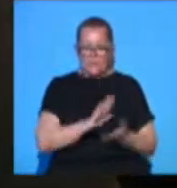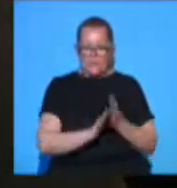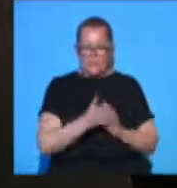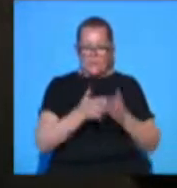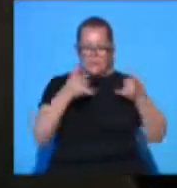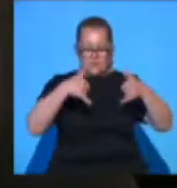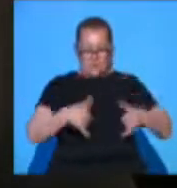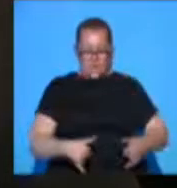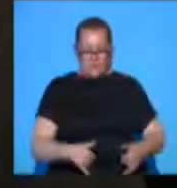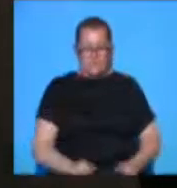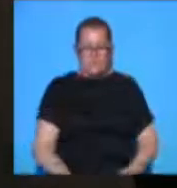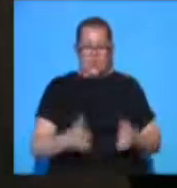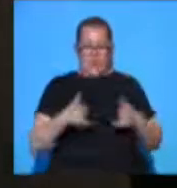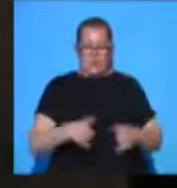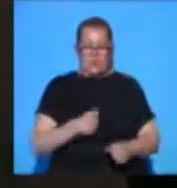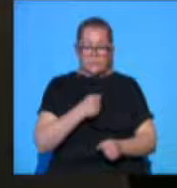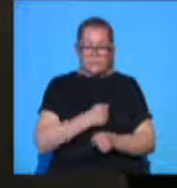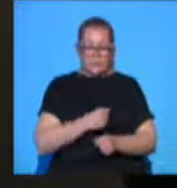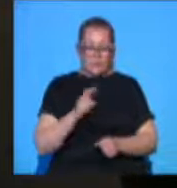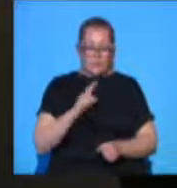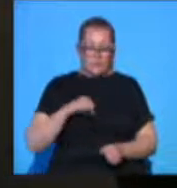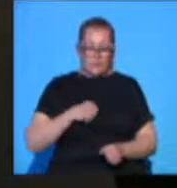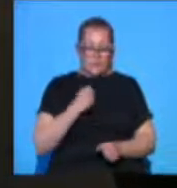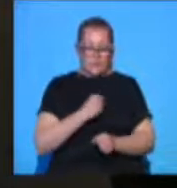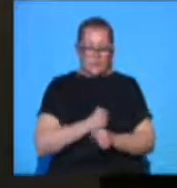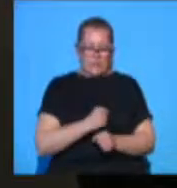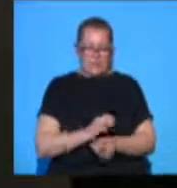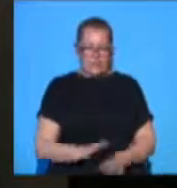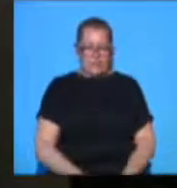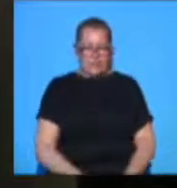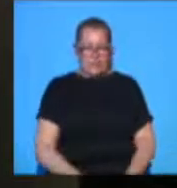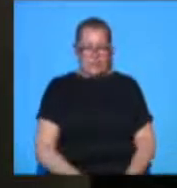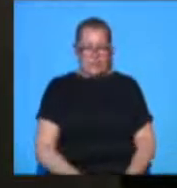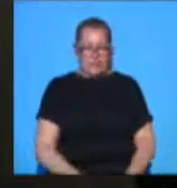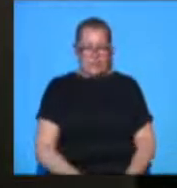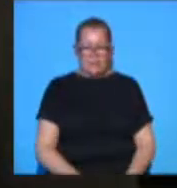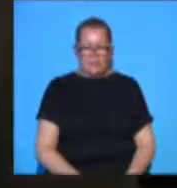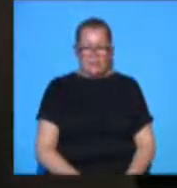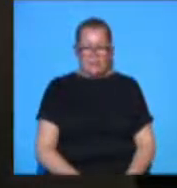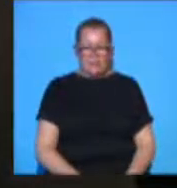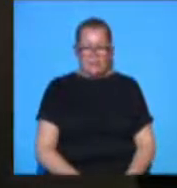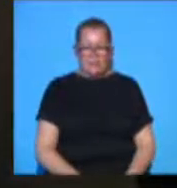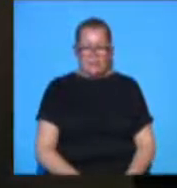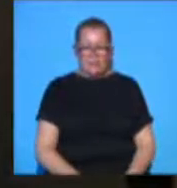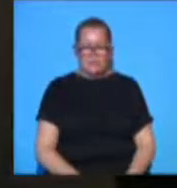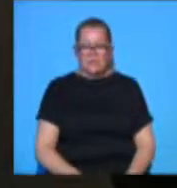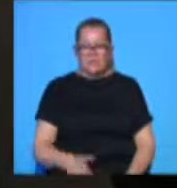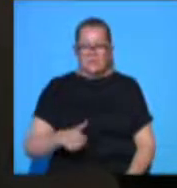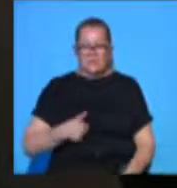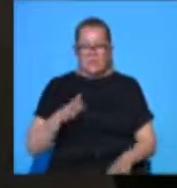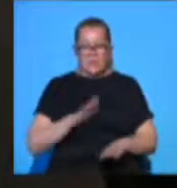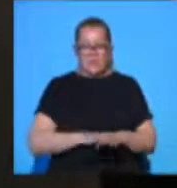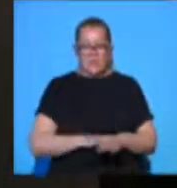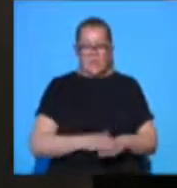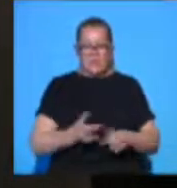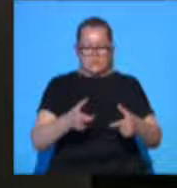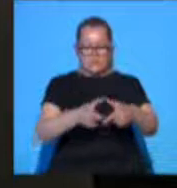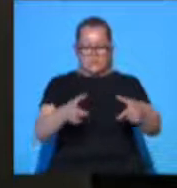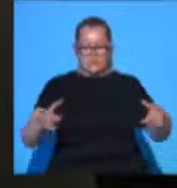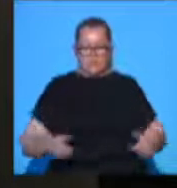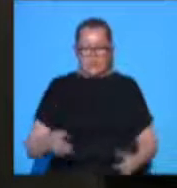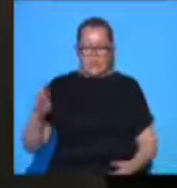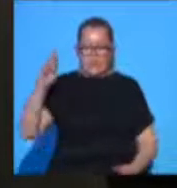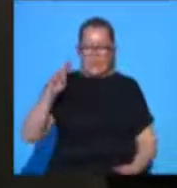se lucrează în continuare la ea, încă nu a fost terminată premiera. Suntem pe scena R3 de la Valletta Towers, de la Hala Valletta